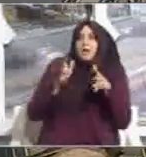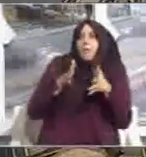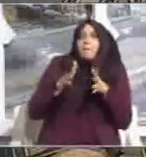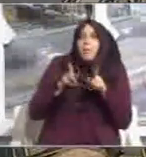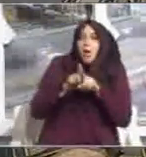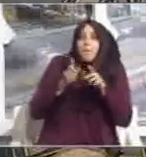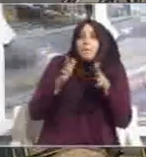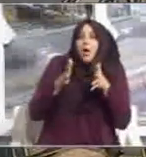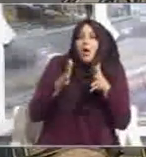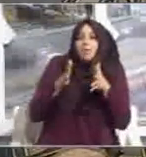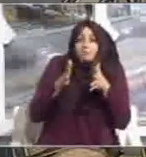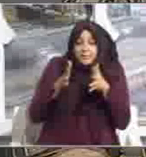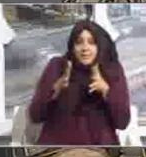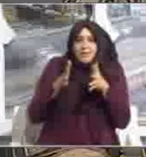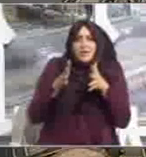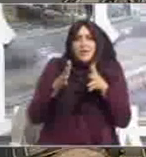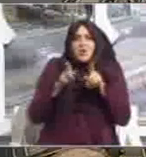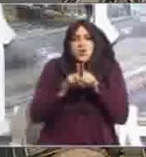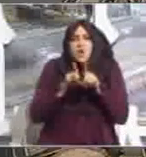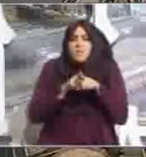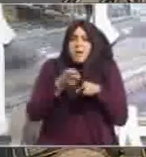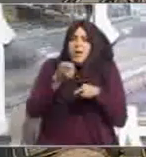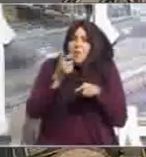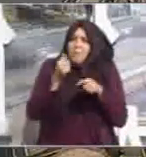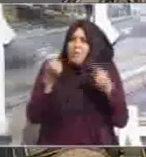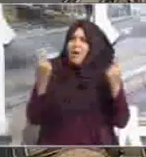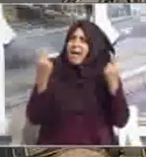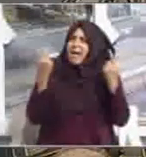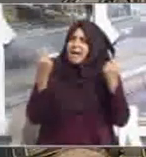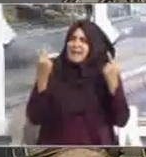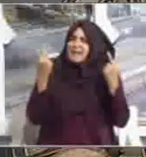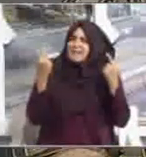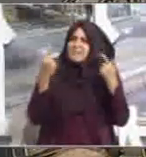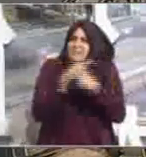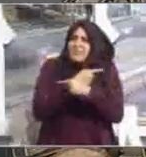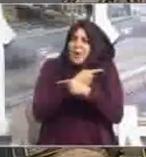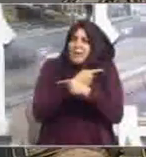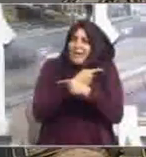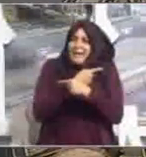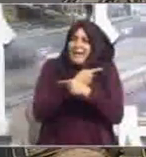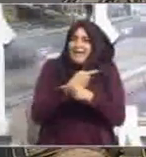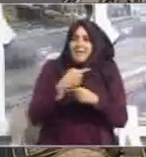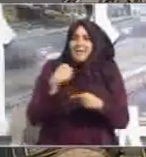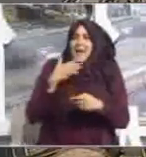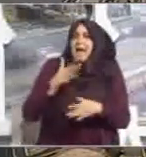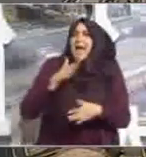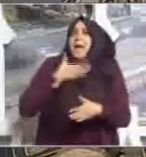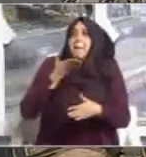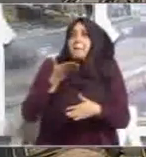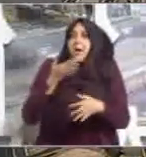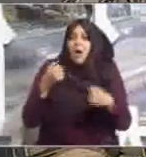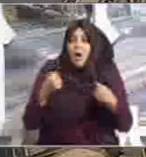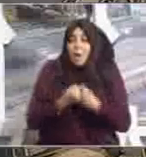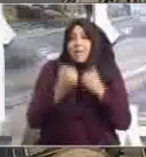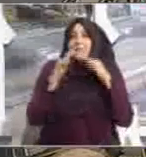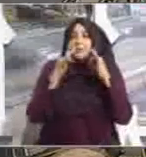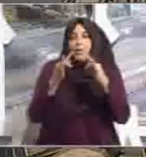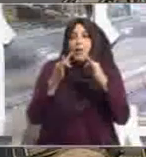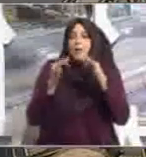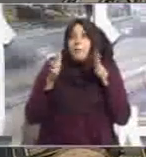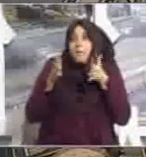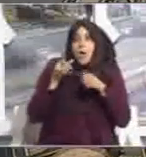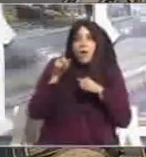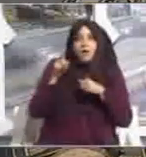وهما أمران نسبيا متضادان، أن تحب شخصا